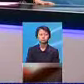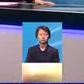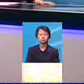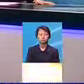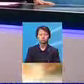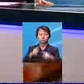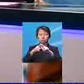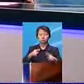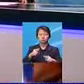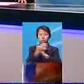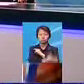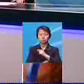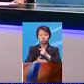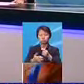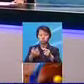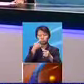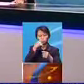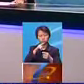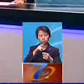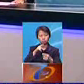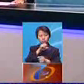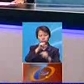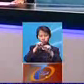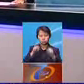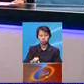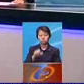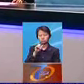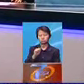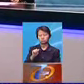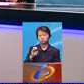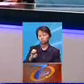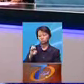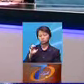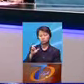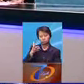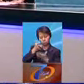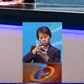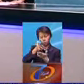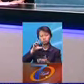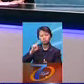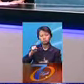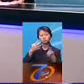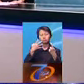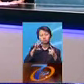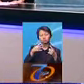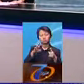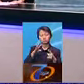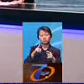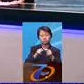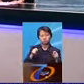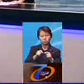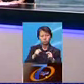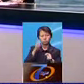Sidang Dewan Negara Pemasangan Kamera Sistem Penguatkuasaan Automatik AES di 14 lokasi di seluruh negara